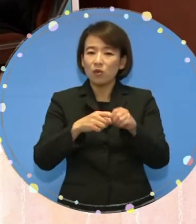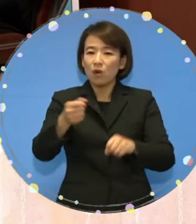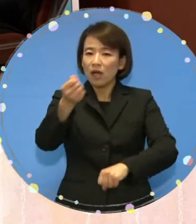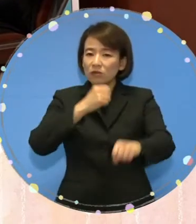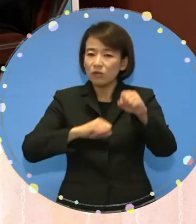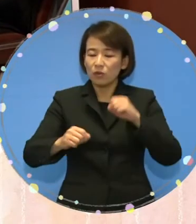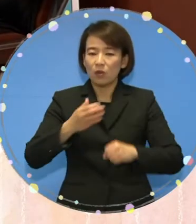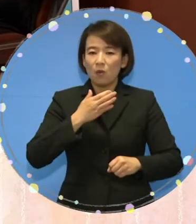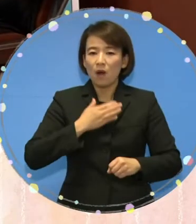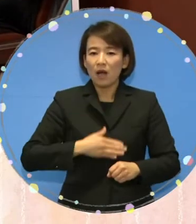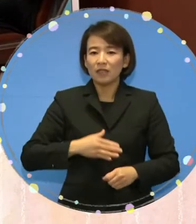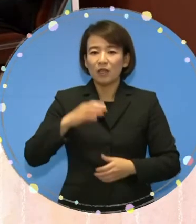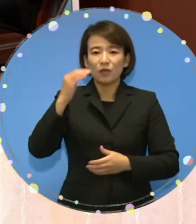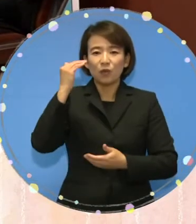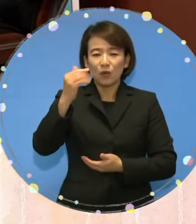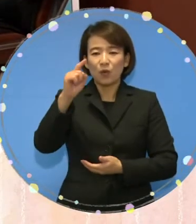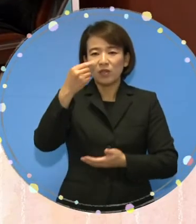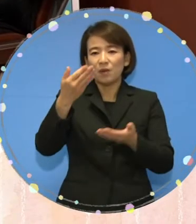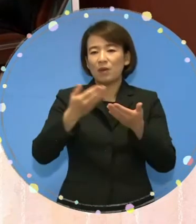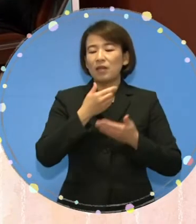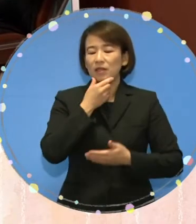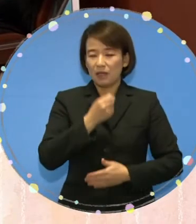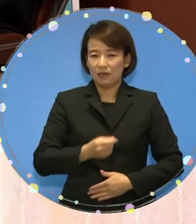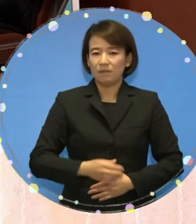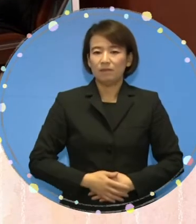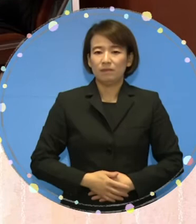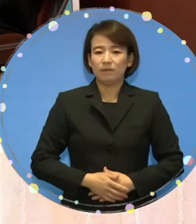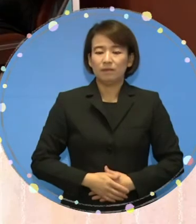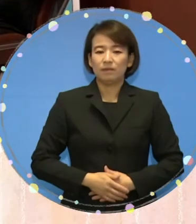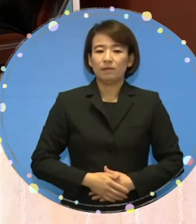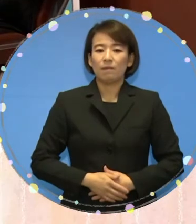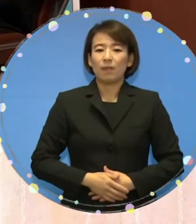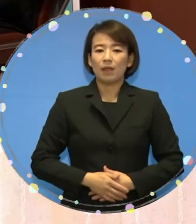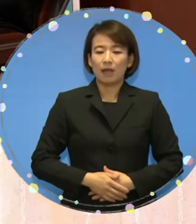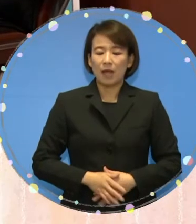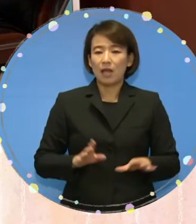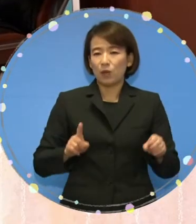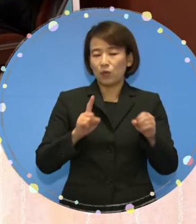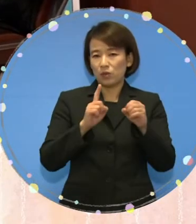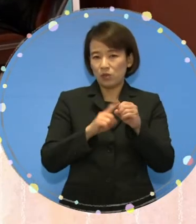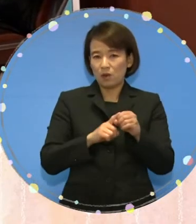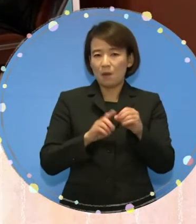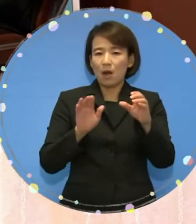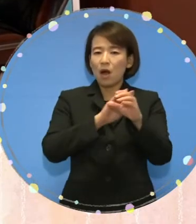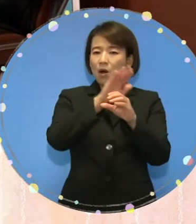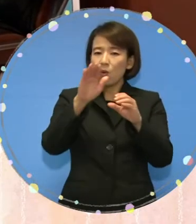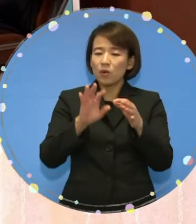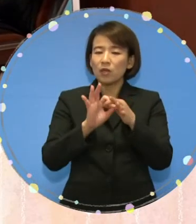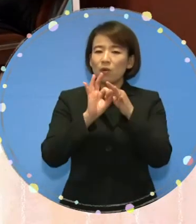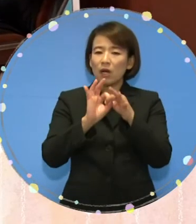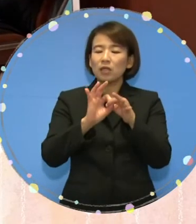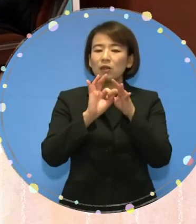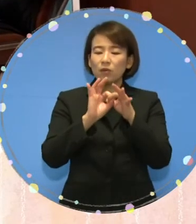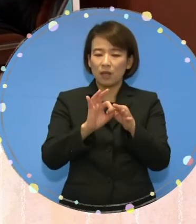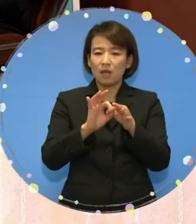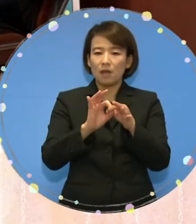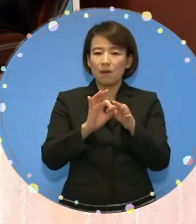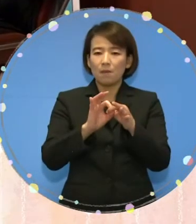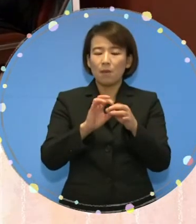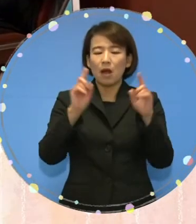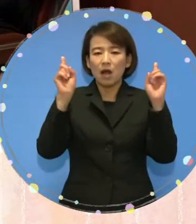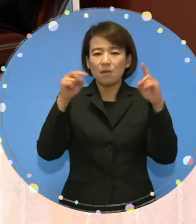ついて分かる範囲で教えてくださいはい今年は新型コロナウイルスの影響もあり